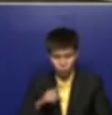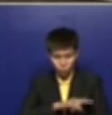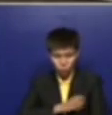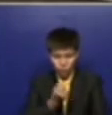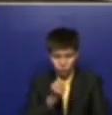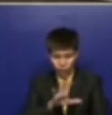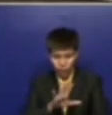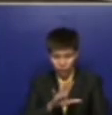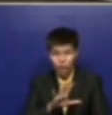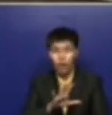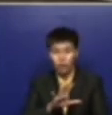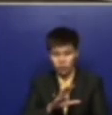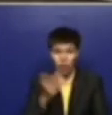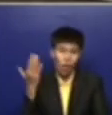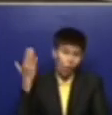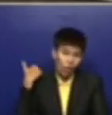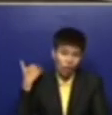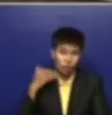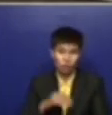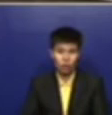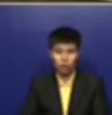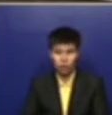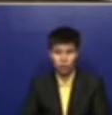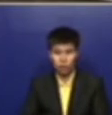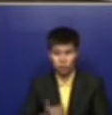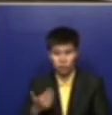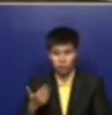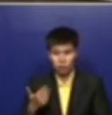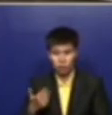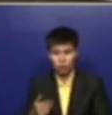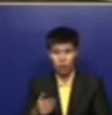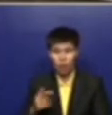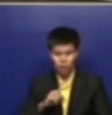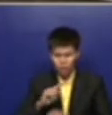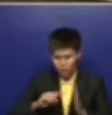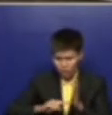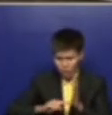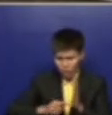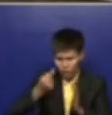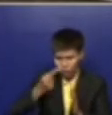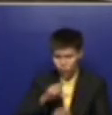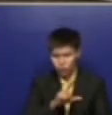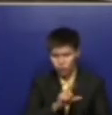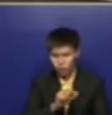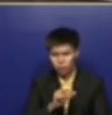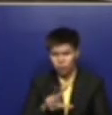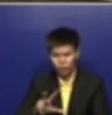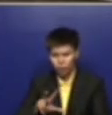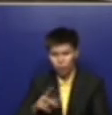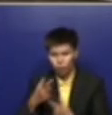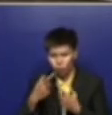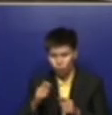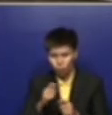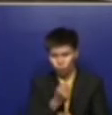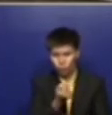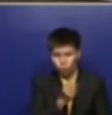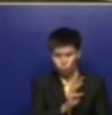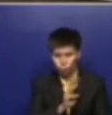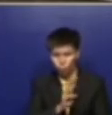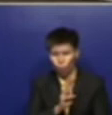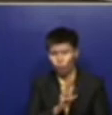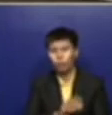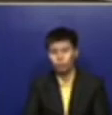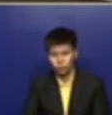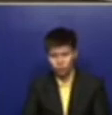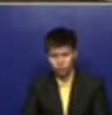วิทยุสั่งการตอบรายงานเมื่อสักครู่เนี่ยอ้างถึงวิทยุสั่งการเมื่อวันที่23ครับตอบวันที่26วิทยุสั่งการเมื่อวันที่